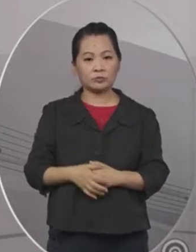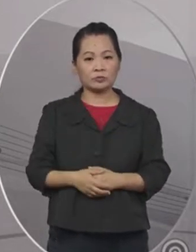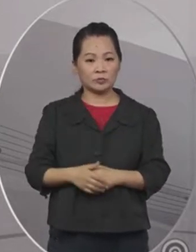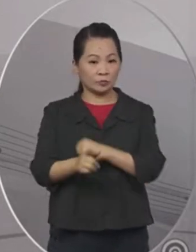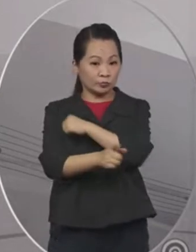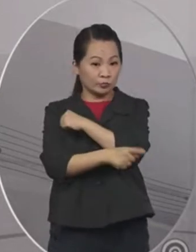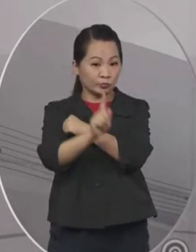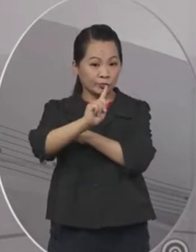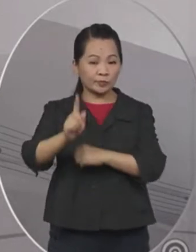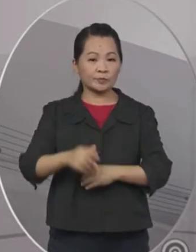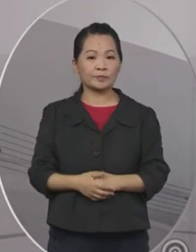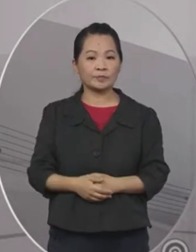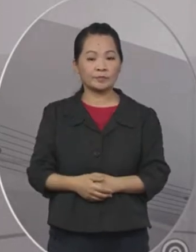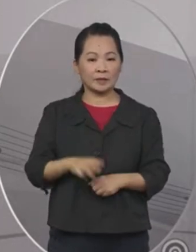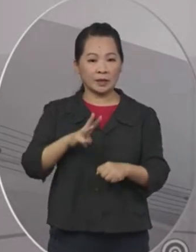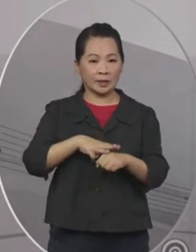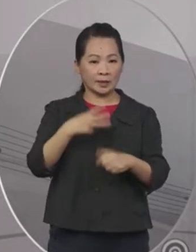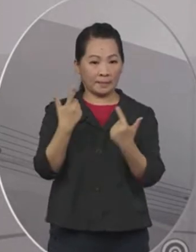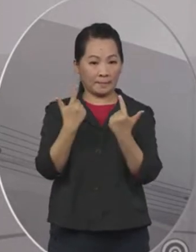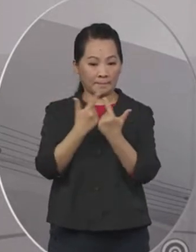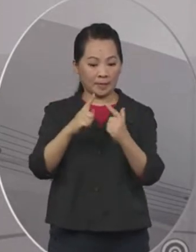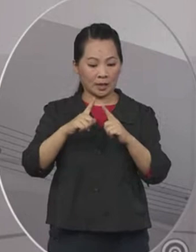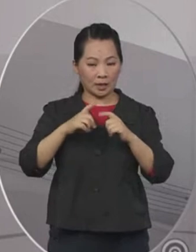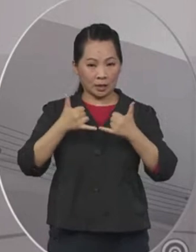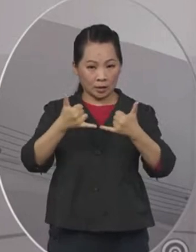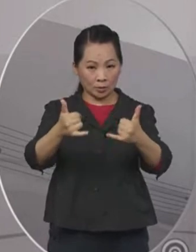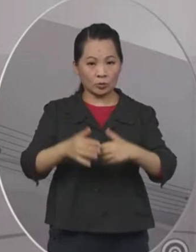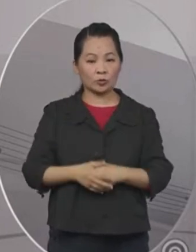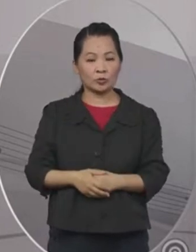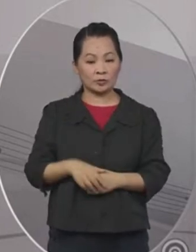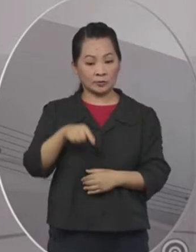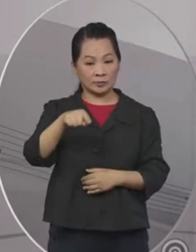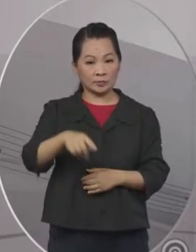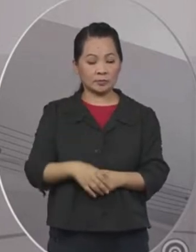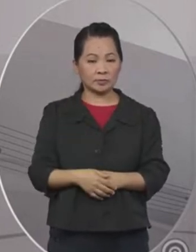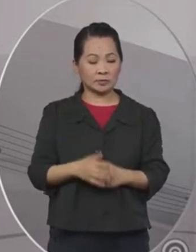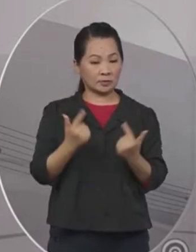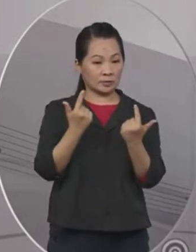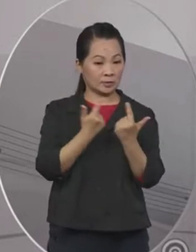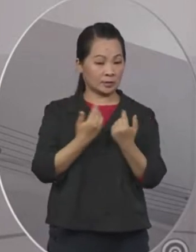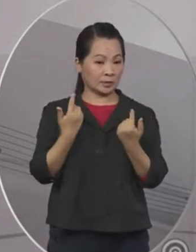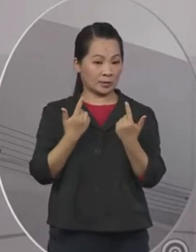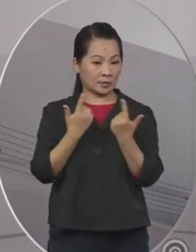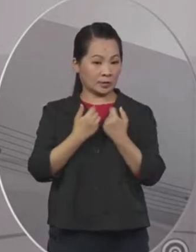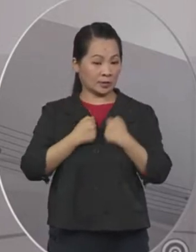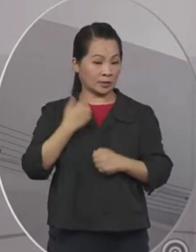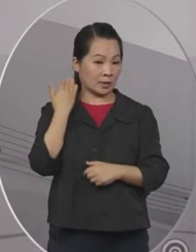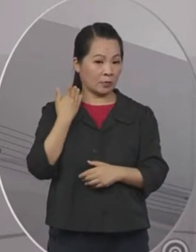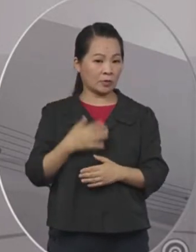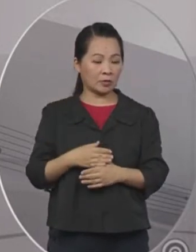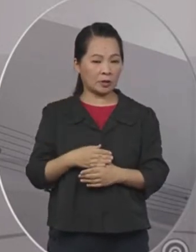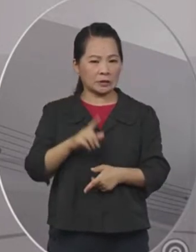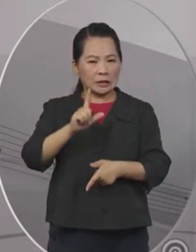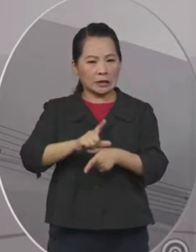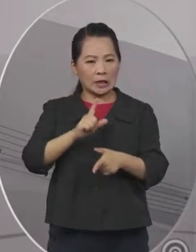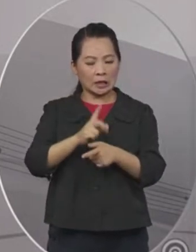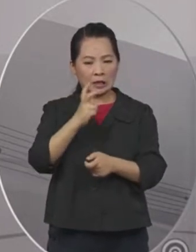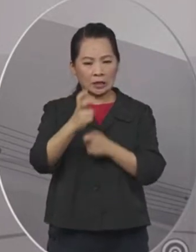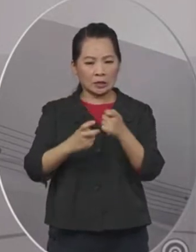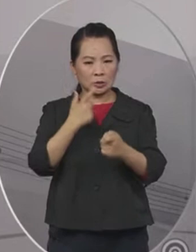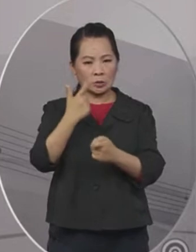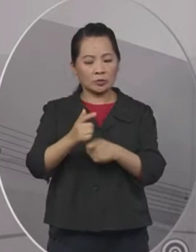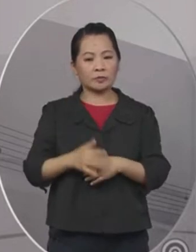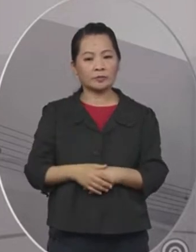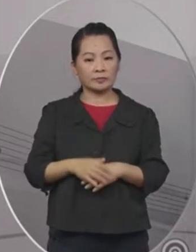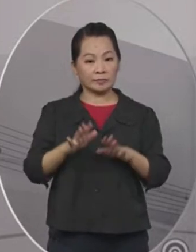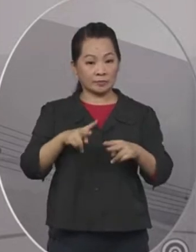个政见，也是淡北道路。淡北道路这一题在我们士林北投还有淡水已经卡关26年，终于在